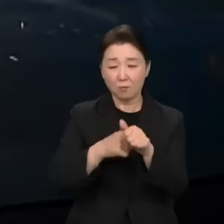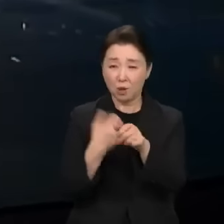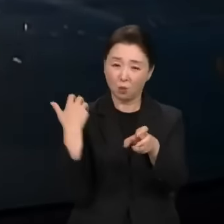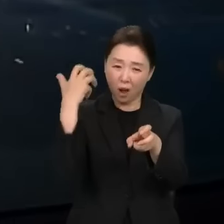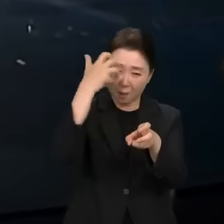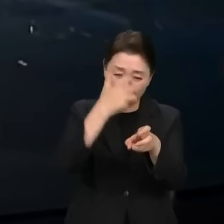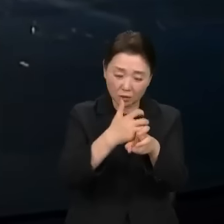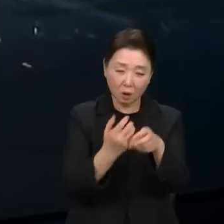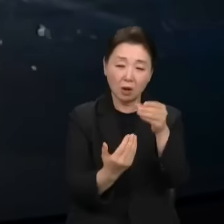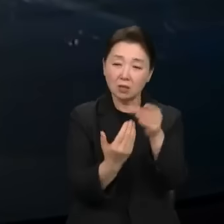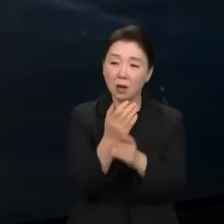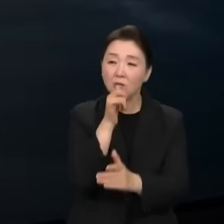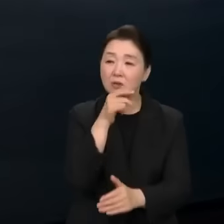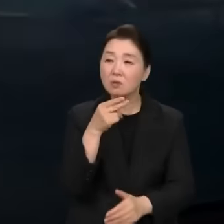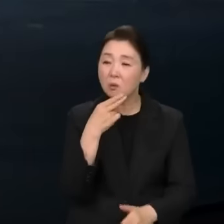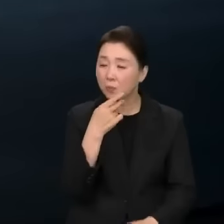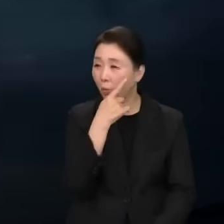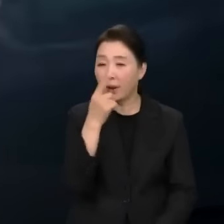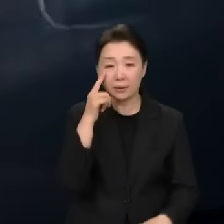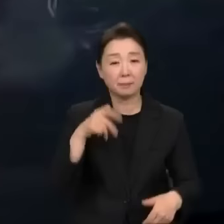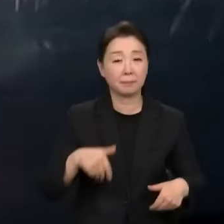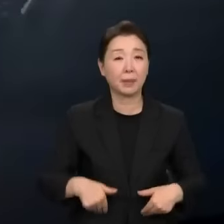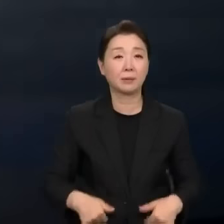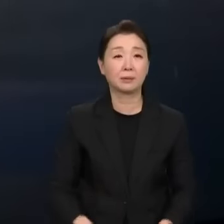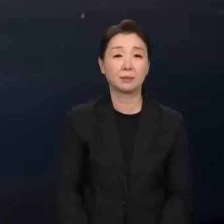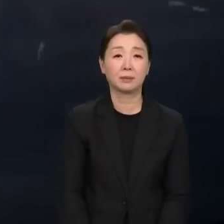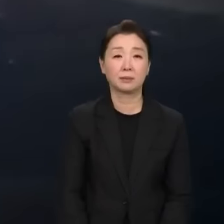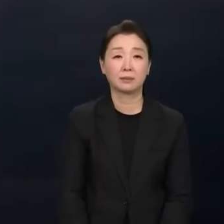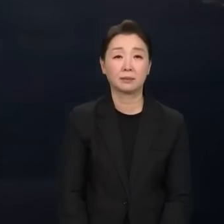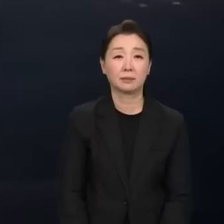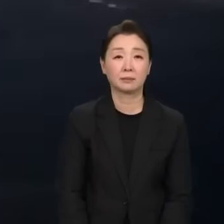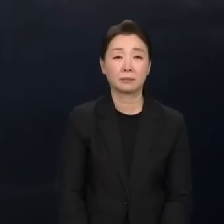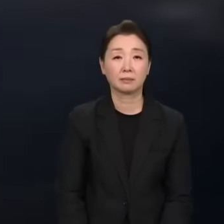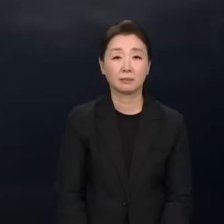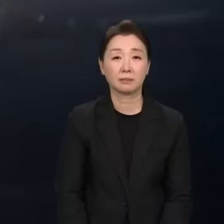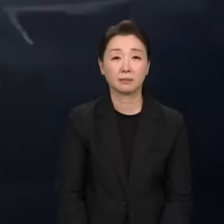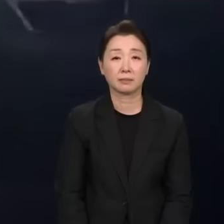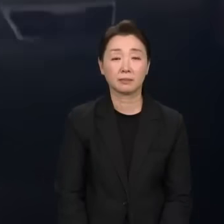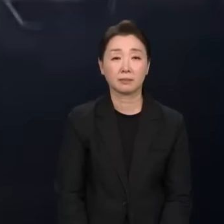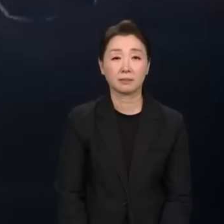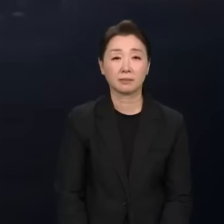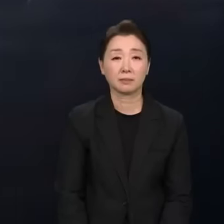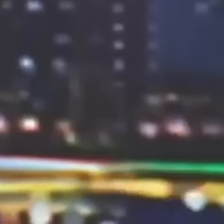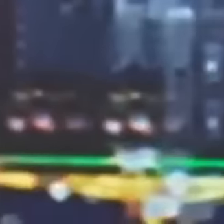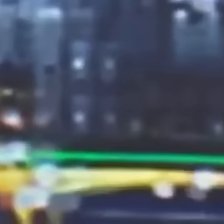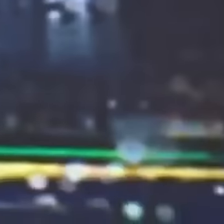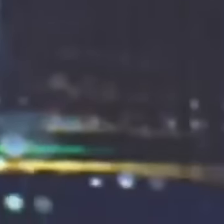실어 사고가 난 건 아니었는지 조사할 예정입니다 JTBC 윤입니다